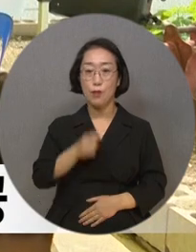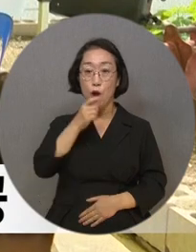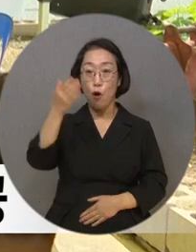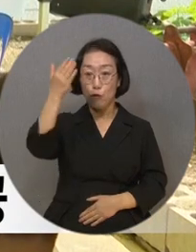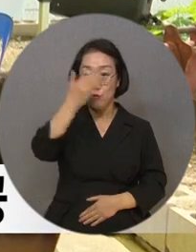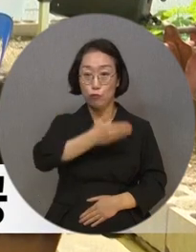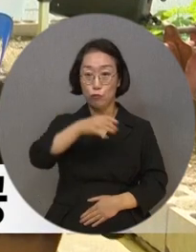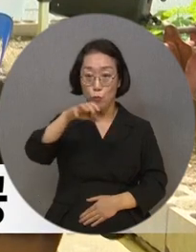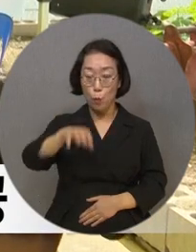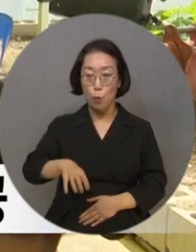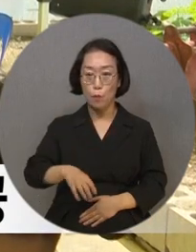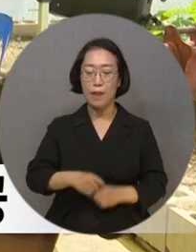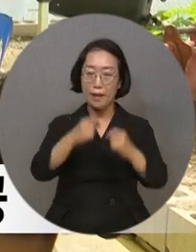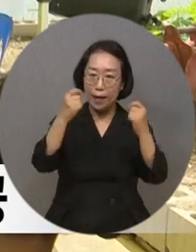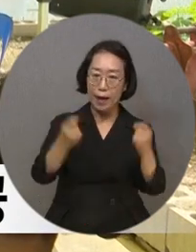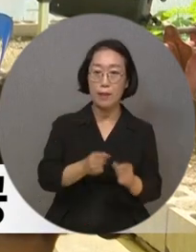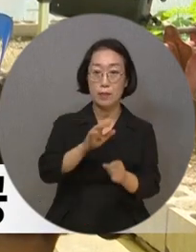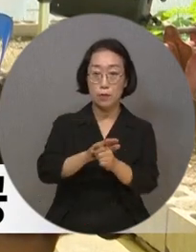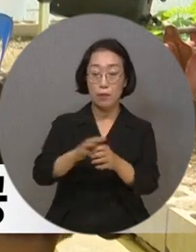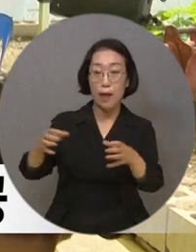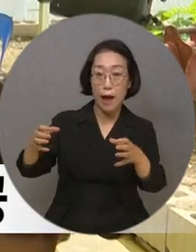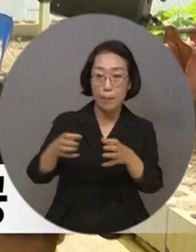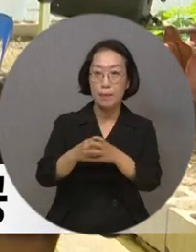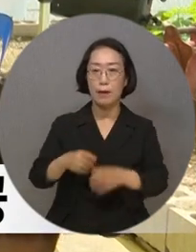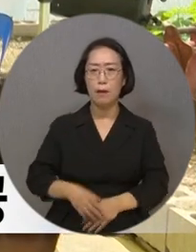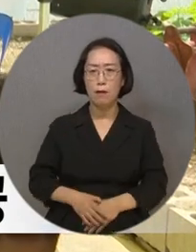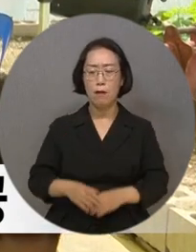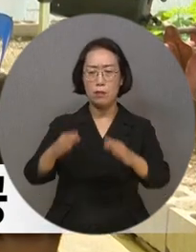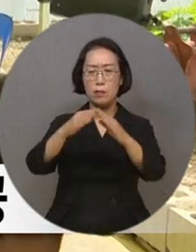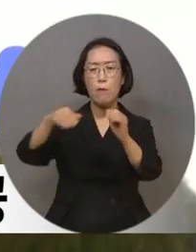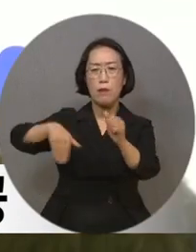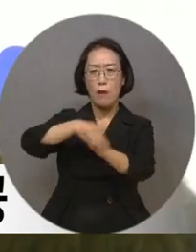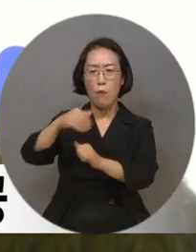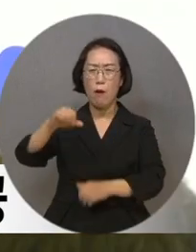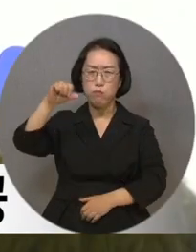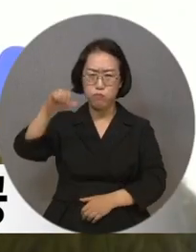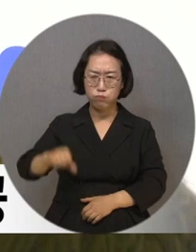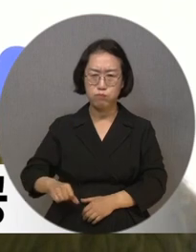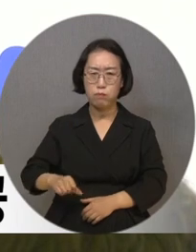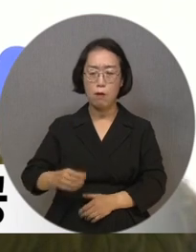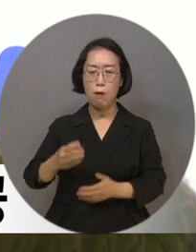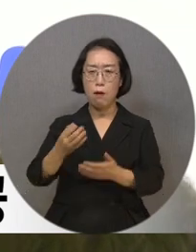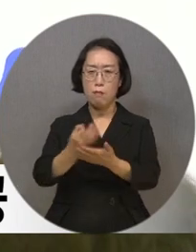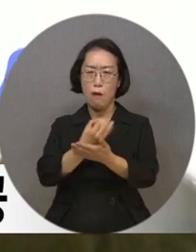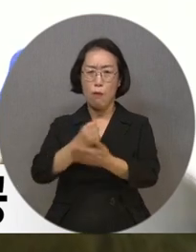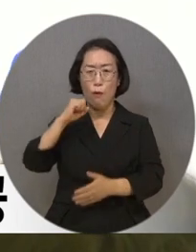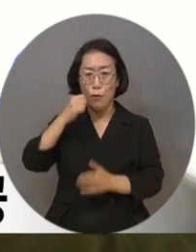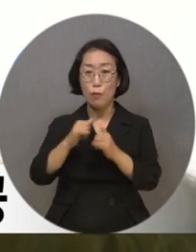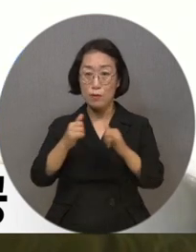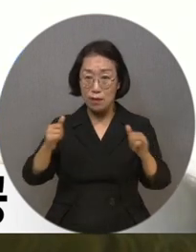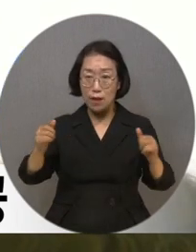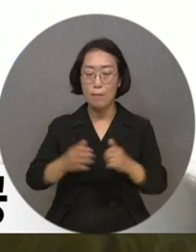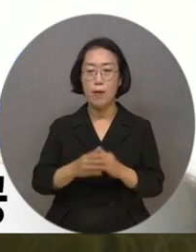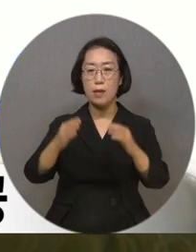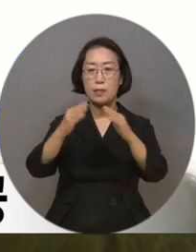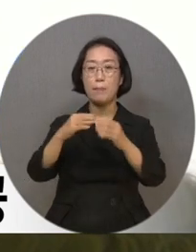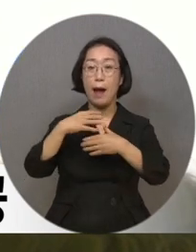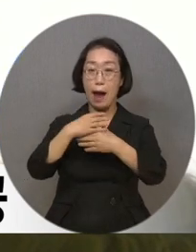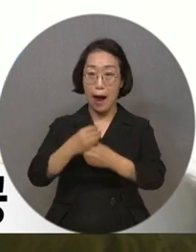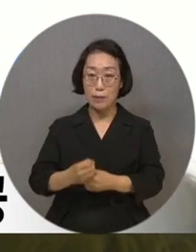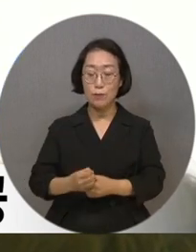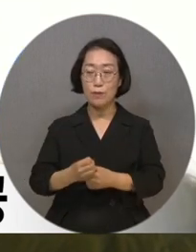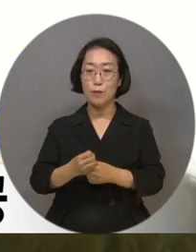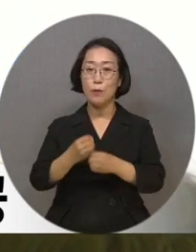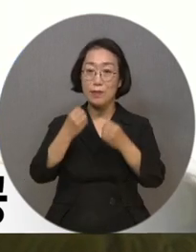여수시는 민간호원차와 연계해 열악한 주거환경에서 생활하는 저소득 복지위기가구의 쾌적하고 안전한 새